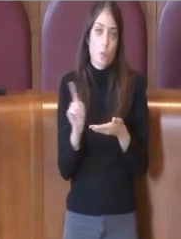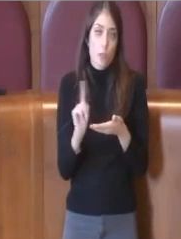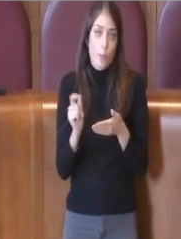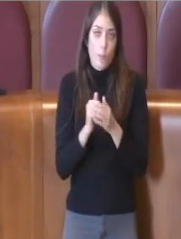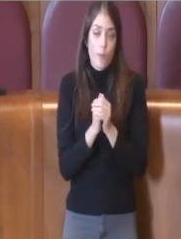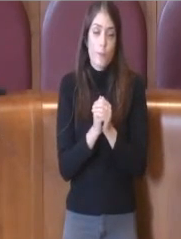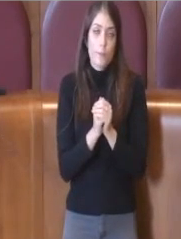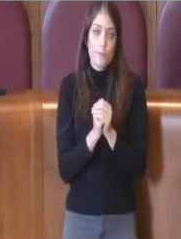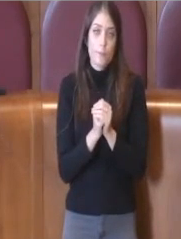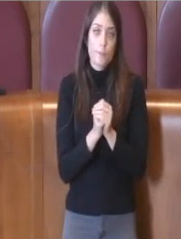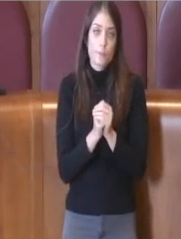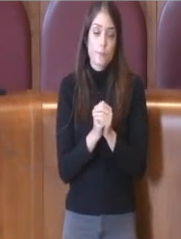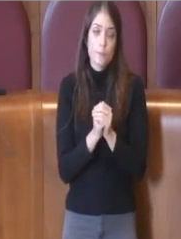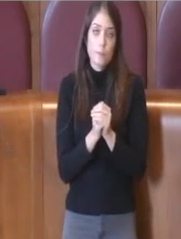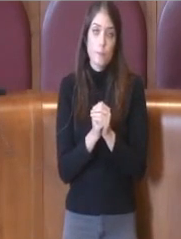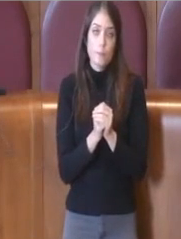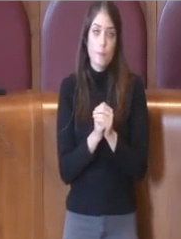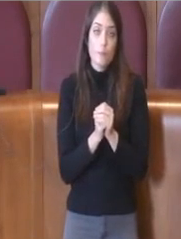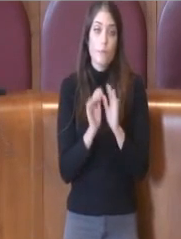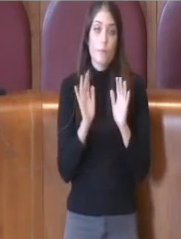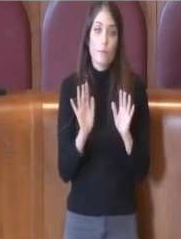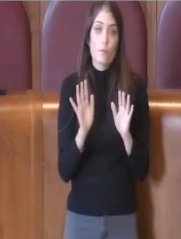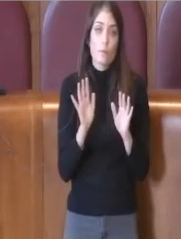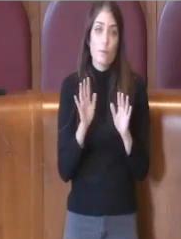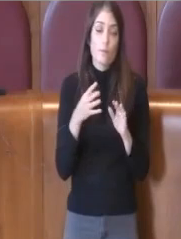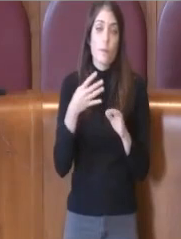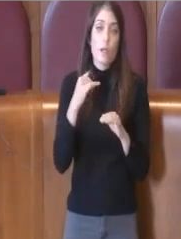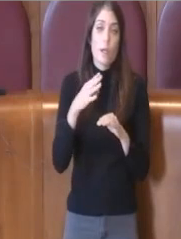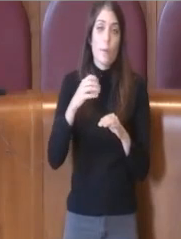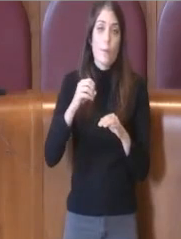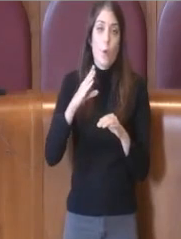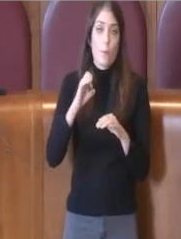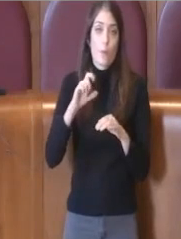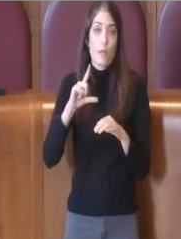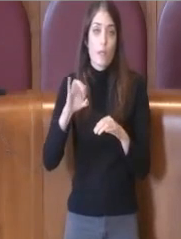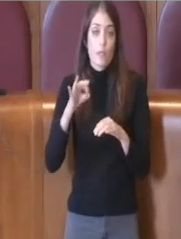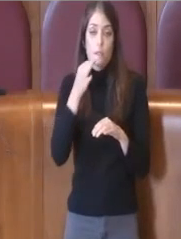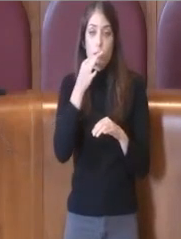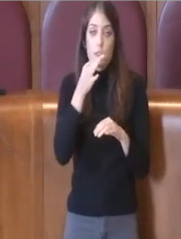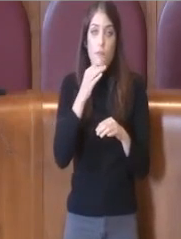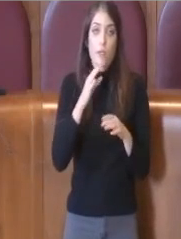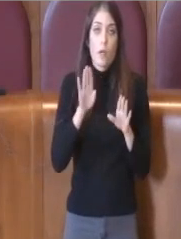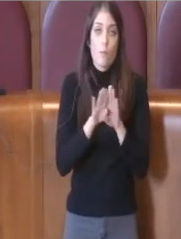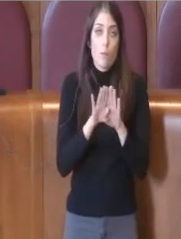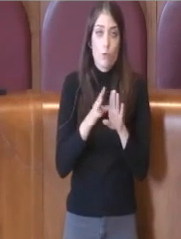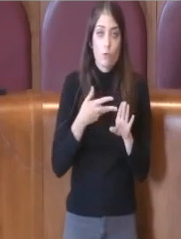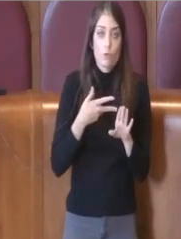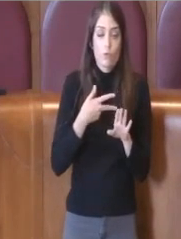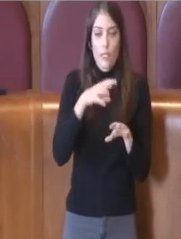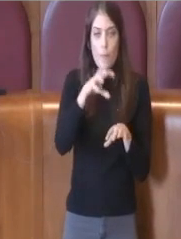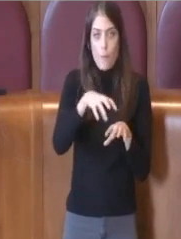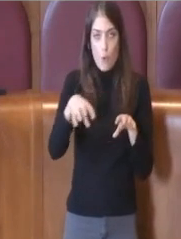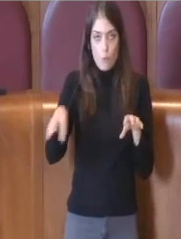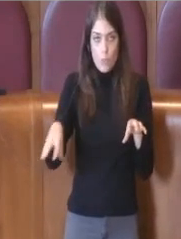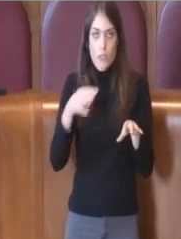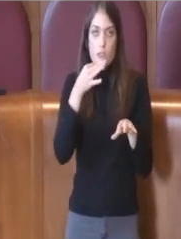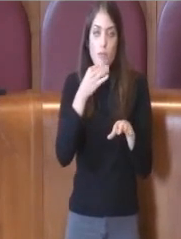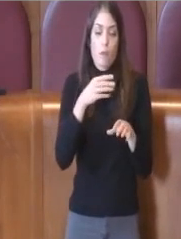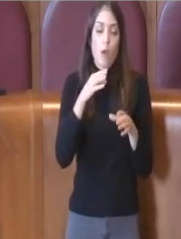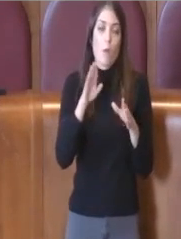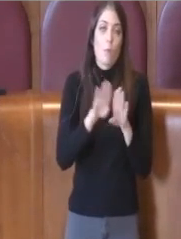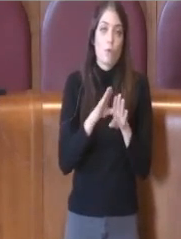non escludibili, insomma. Per quando si parla di beni immobili che hanno una porta, che hanno una chiave e il cui godimento, la cui